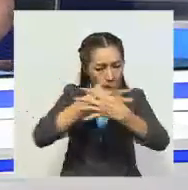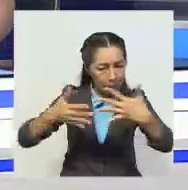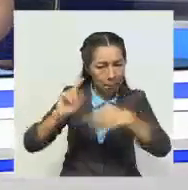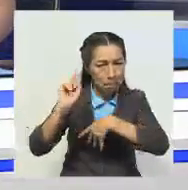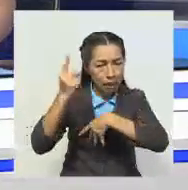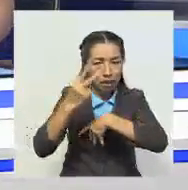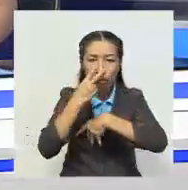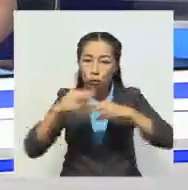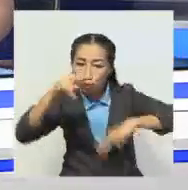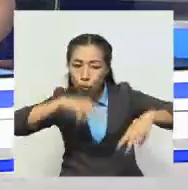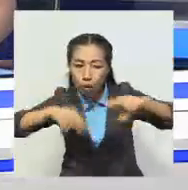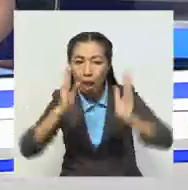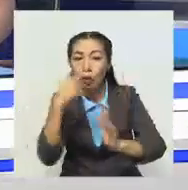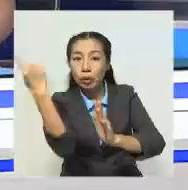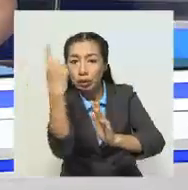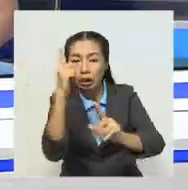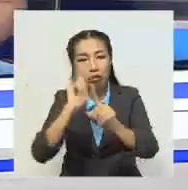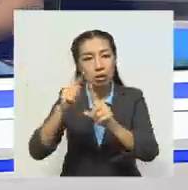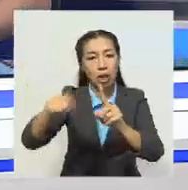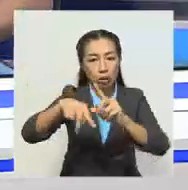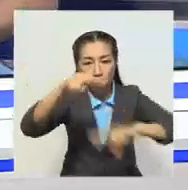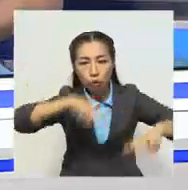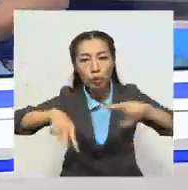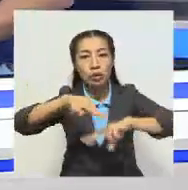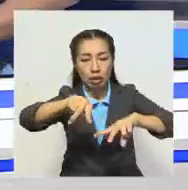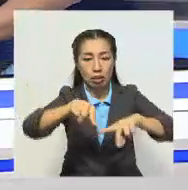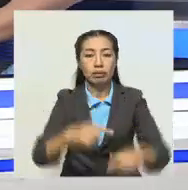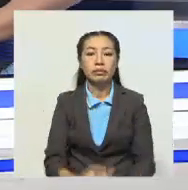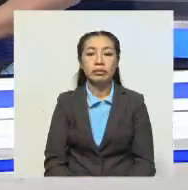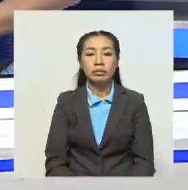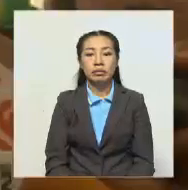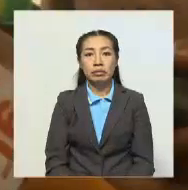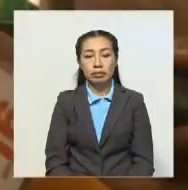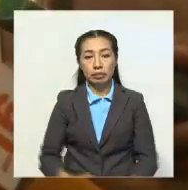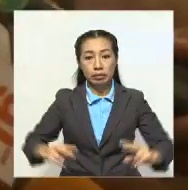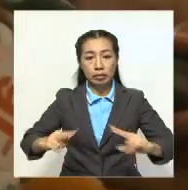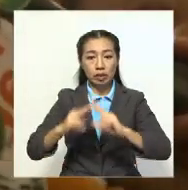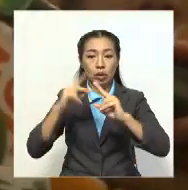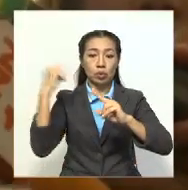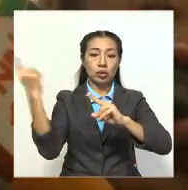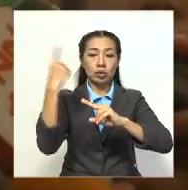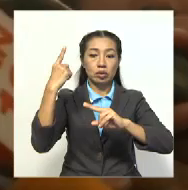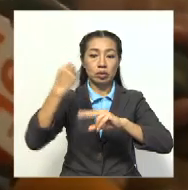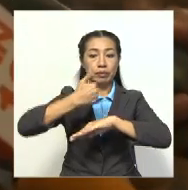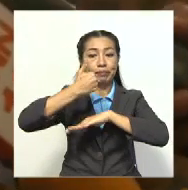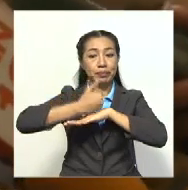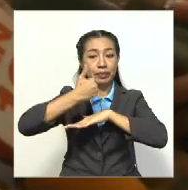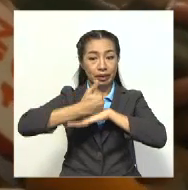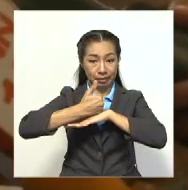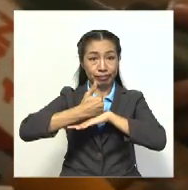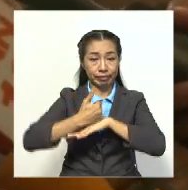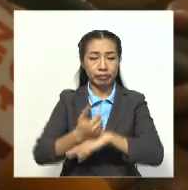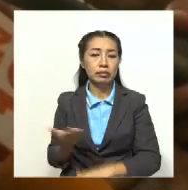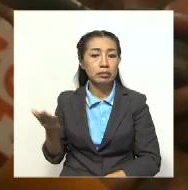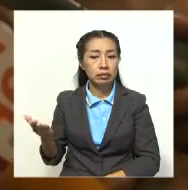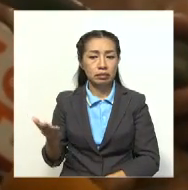กล่าวเพื่อดูแลความปลอดภัยในสถานที่ท่องเที่ยวต่างๆค่ะโดยนายวีรศักดิ์โคสุรัตน์รัฐมนตรีว่าการกระทรวงการ